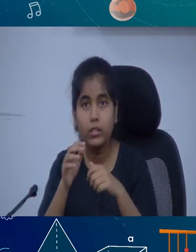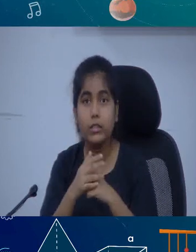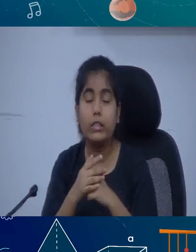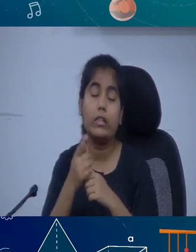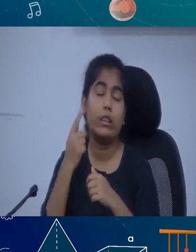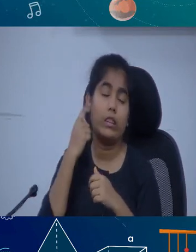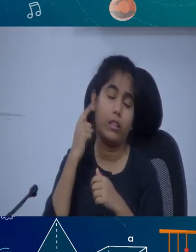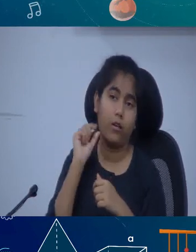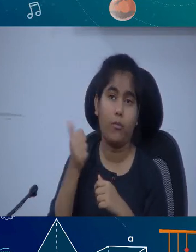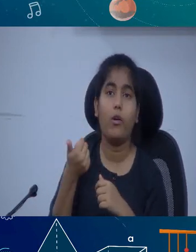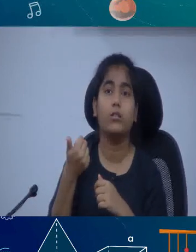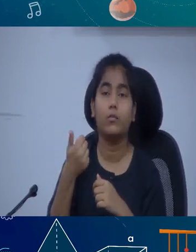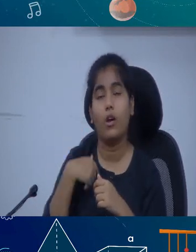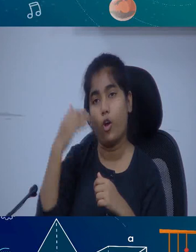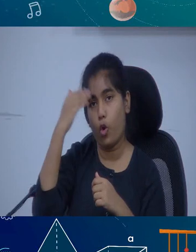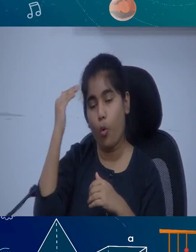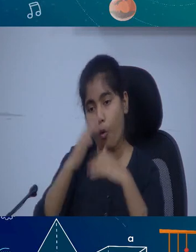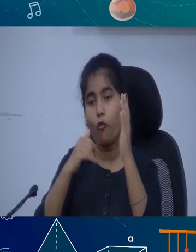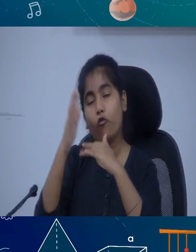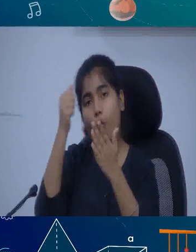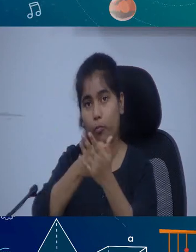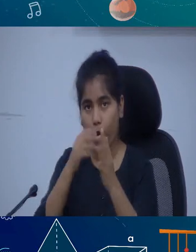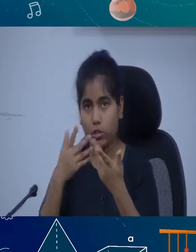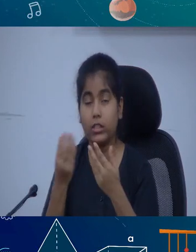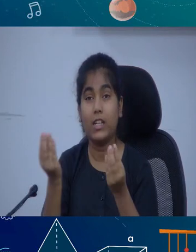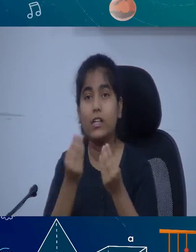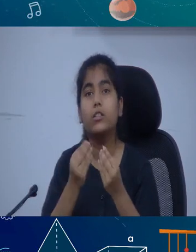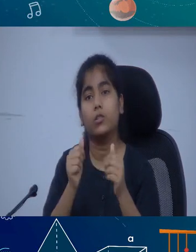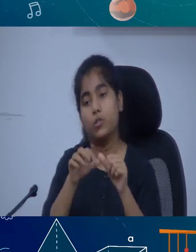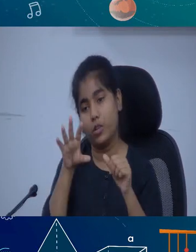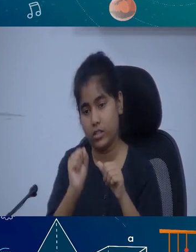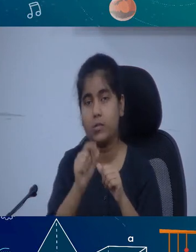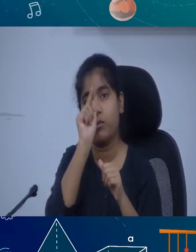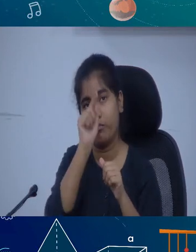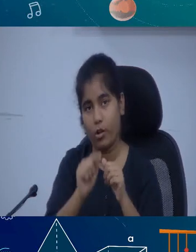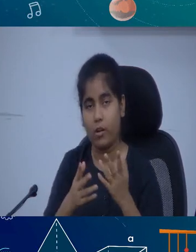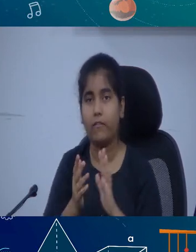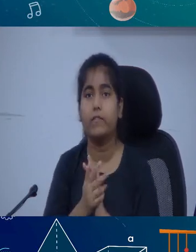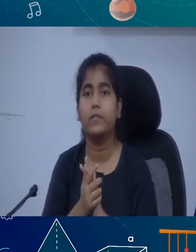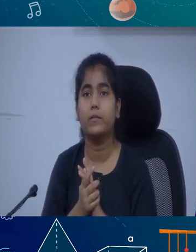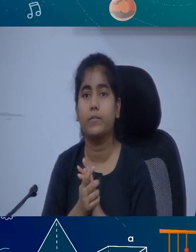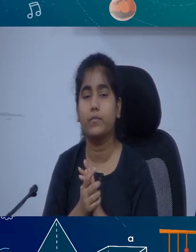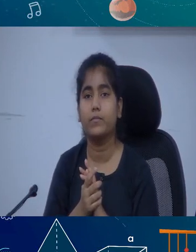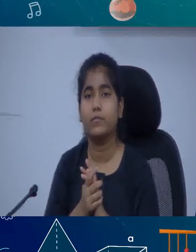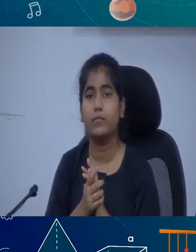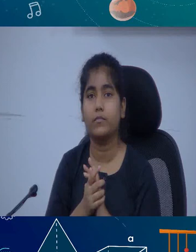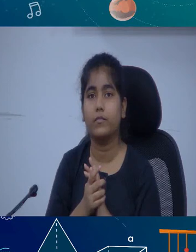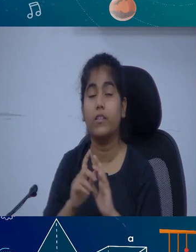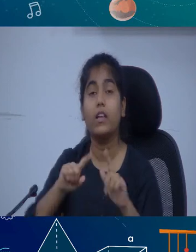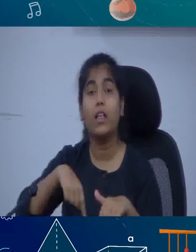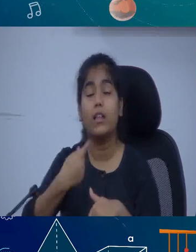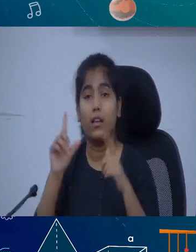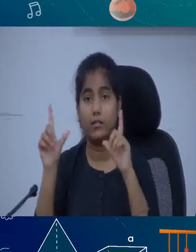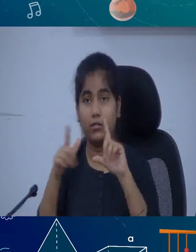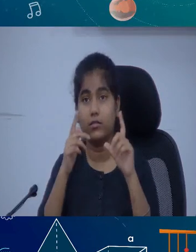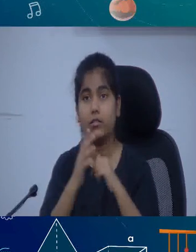फिफ्थ फ्लोर, ताकि जो दृष्टिबाधित हैं और वो देख नहीं पाते हैं, दे कैन हियर इट एंड नो कि अब ये फ्लोर आ गया, उनको उतरना. इसी तरह के